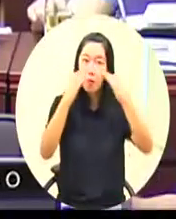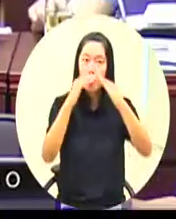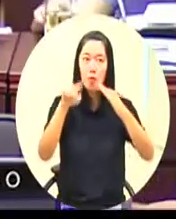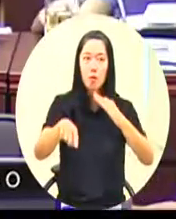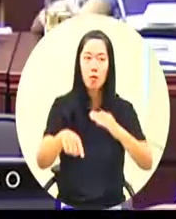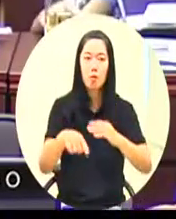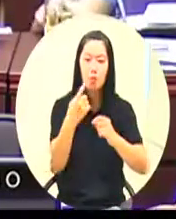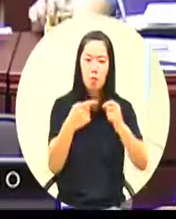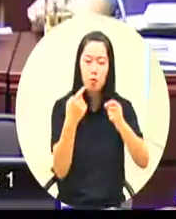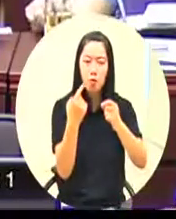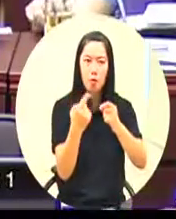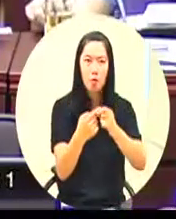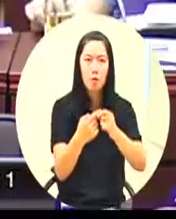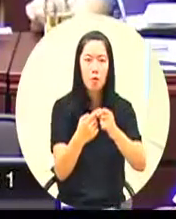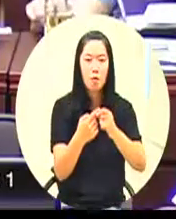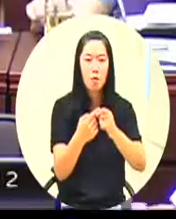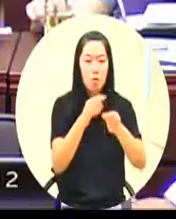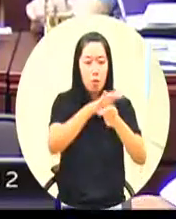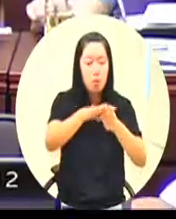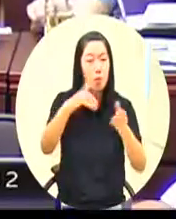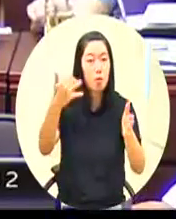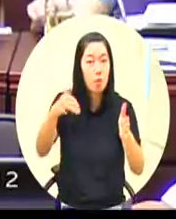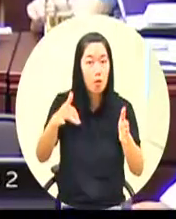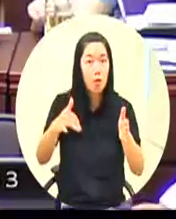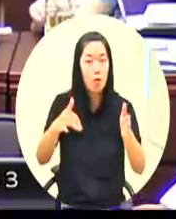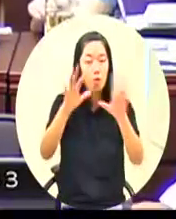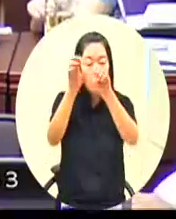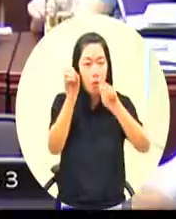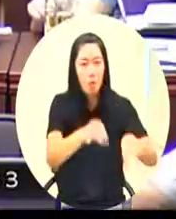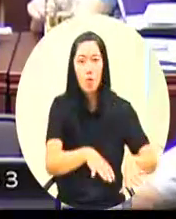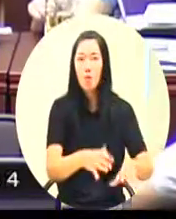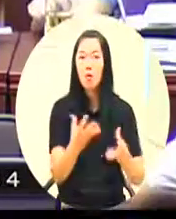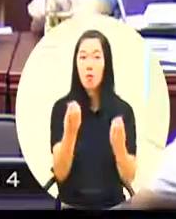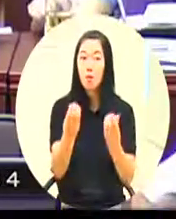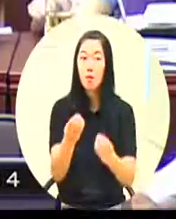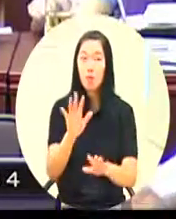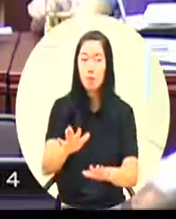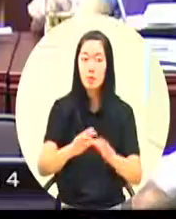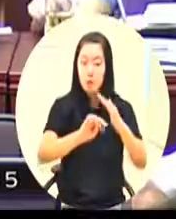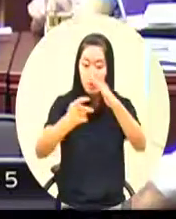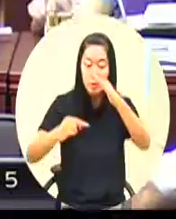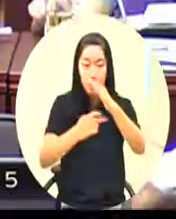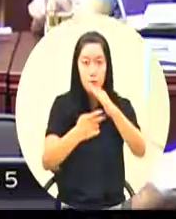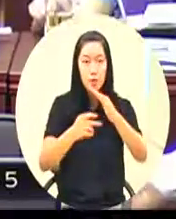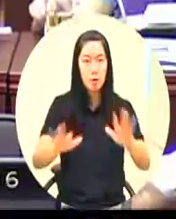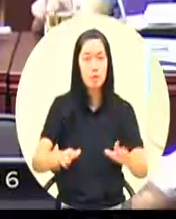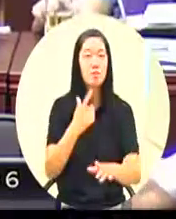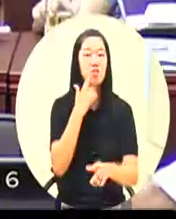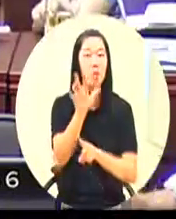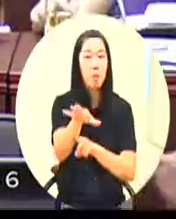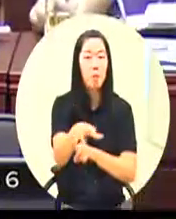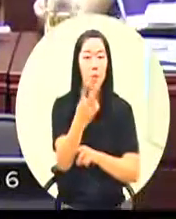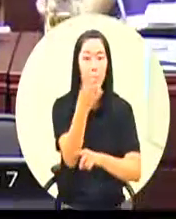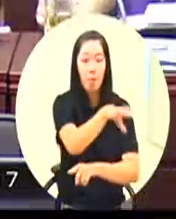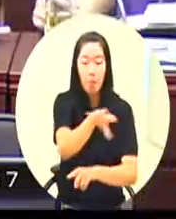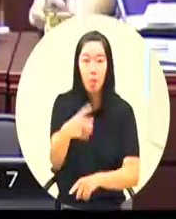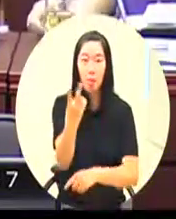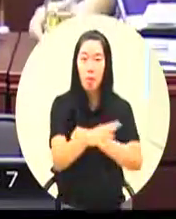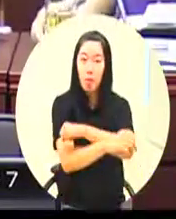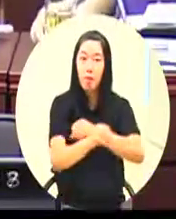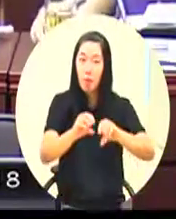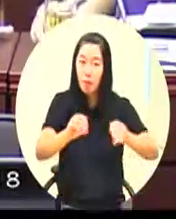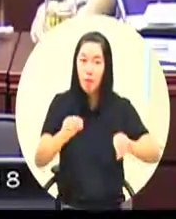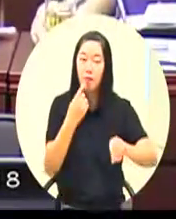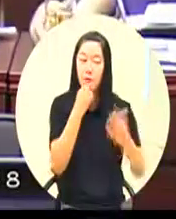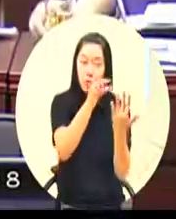限，我们不能拆除，现在有78万正在整修之中。那在美浓国中有2块基地是可以选择一块来进